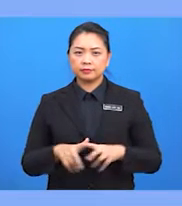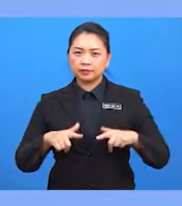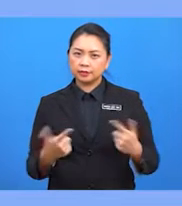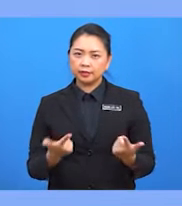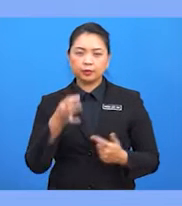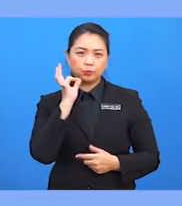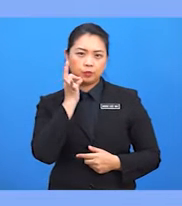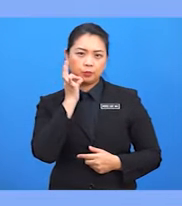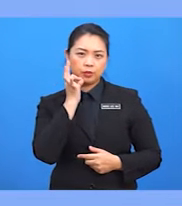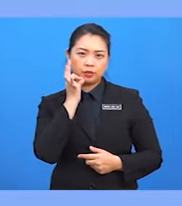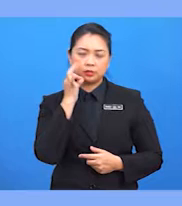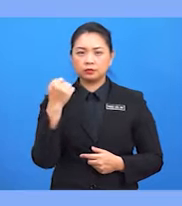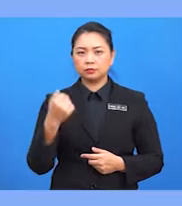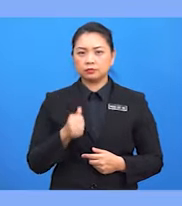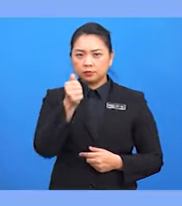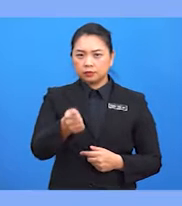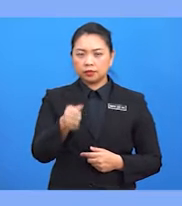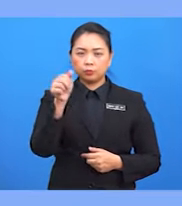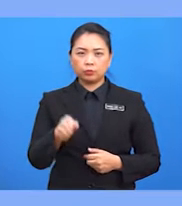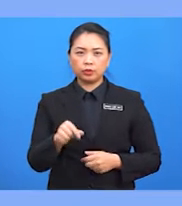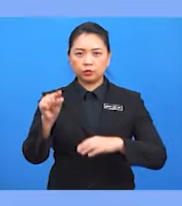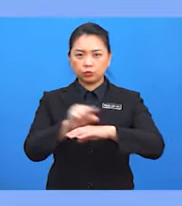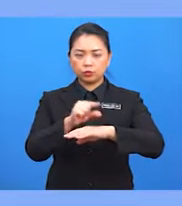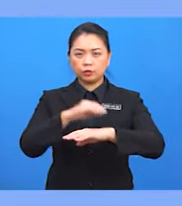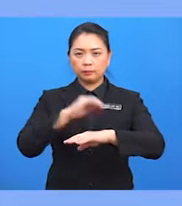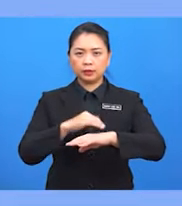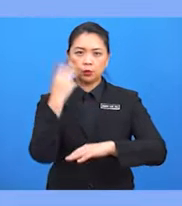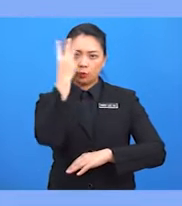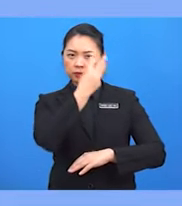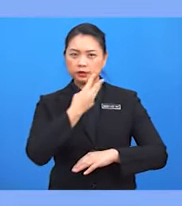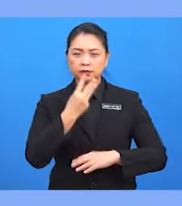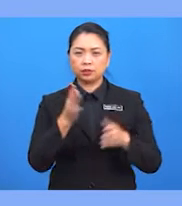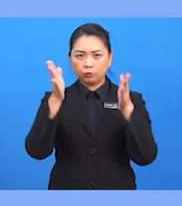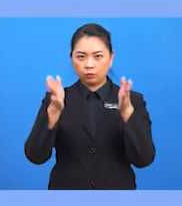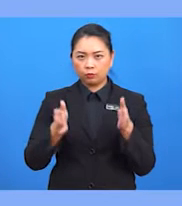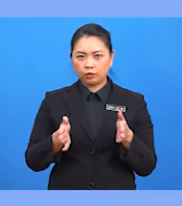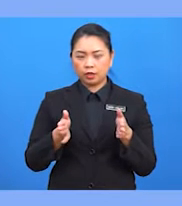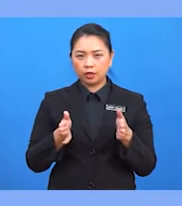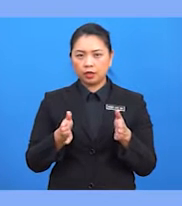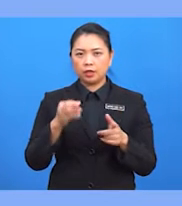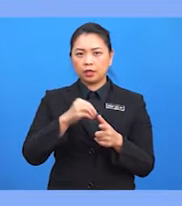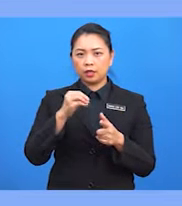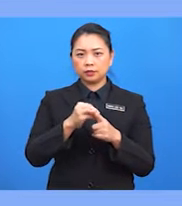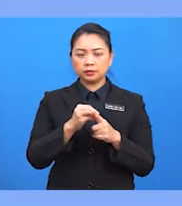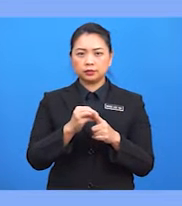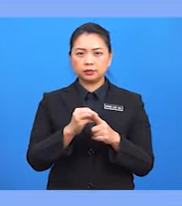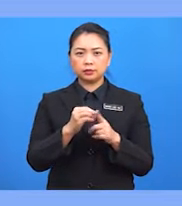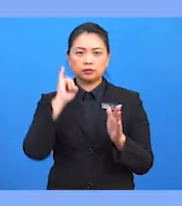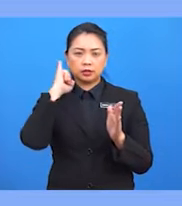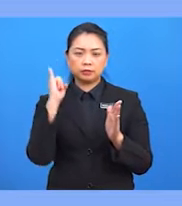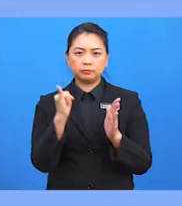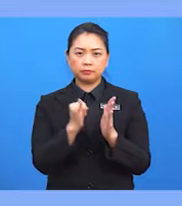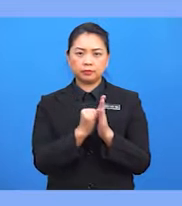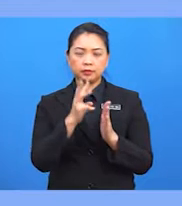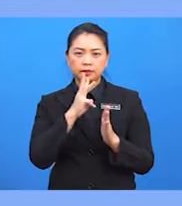Selain buah-buahan, anda juga boleh aplikasikan pada wajah orang atau juga menggantikan imej percikan air